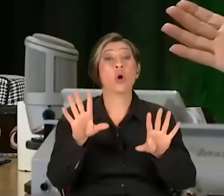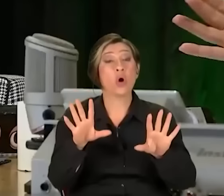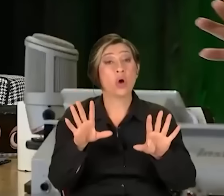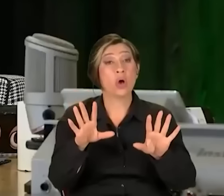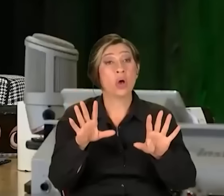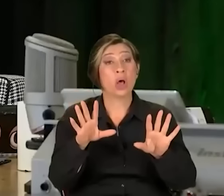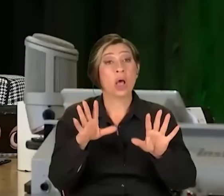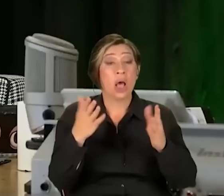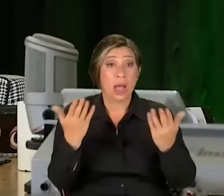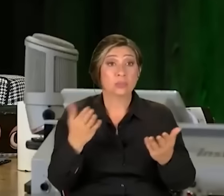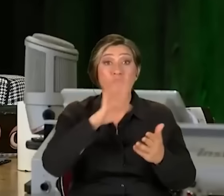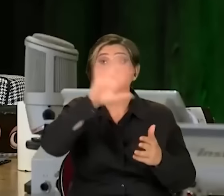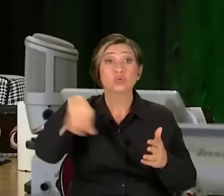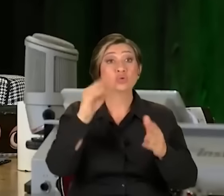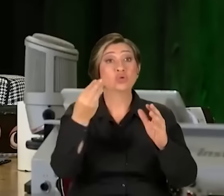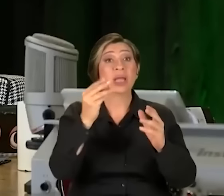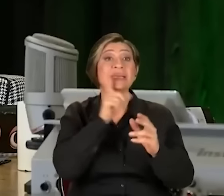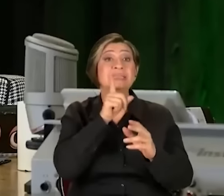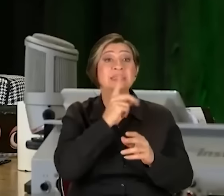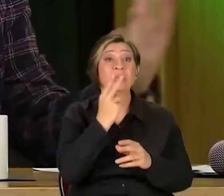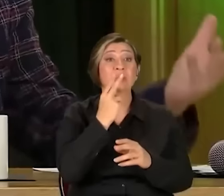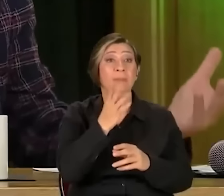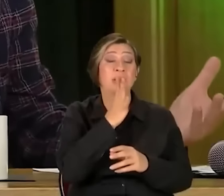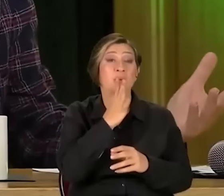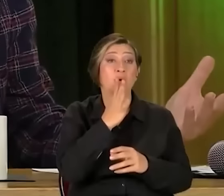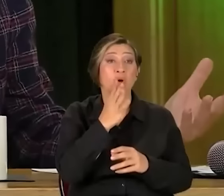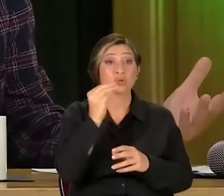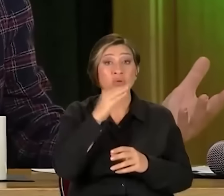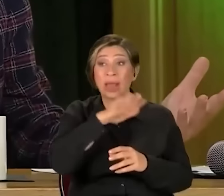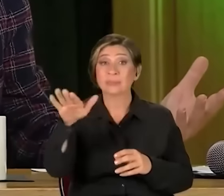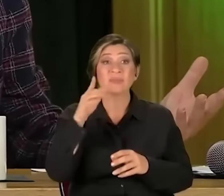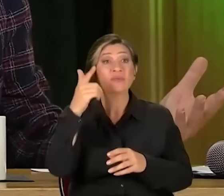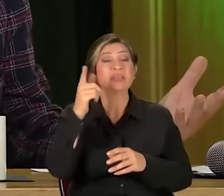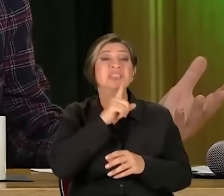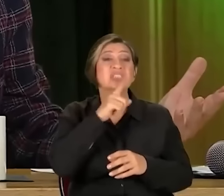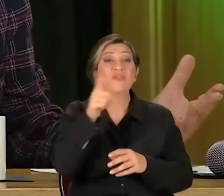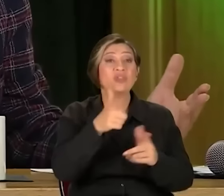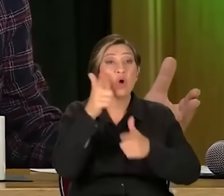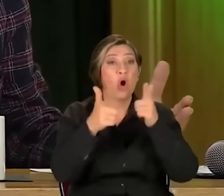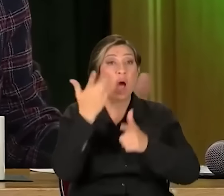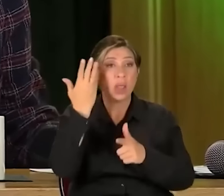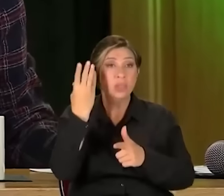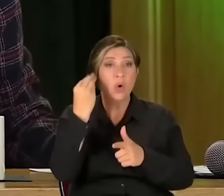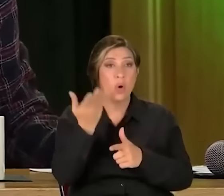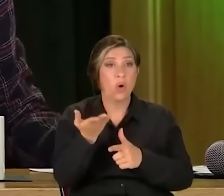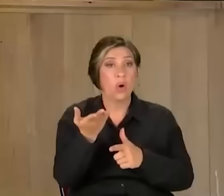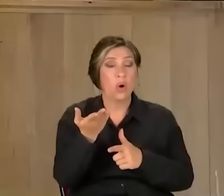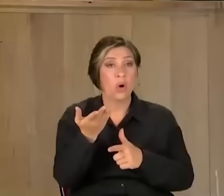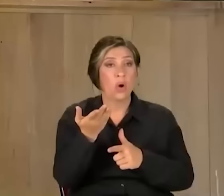Çünkü artık bütün çocuklar İngilizce biliyor. Bütün çocuklar İngilizce videoları anlıyorlar.